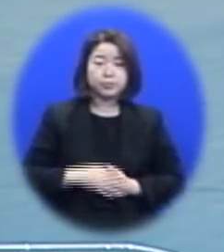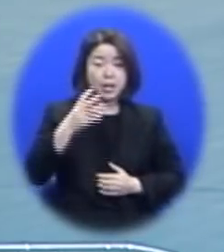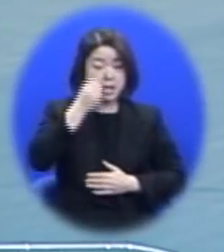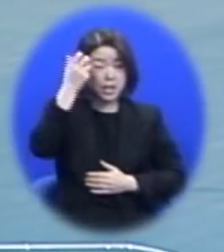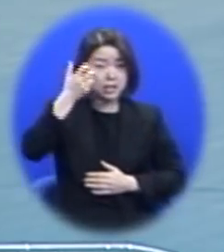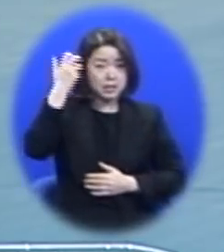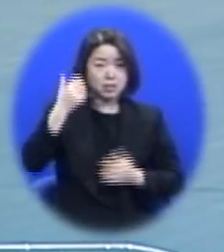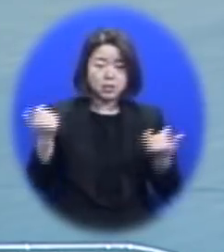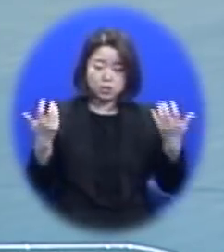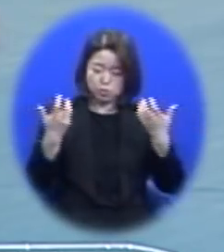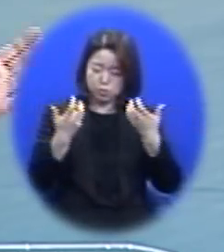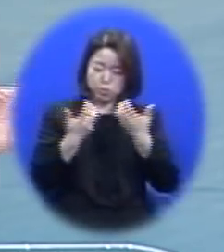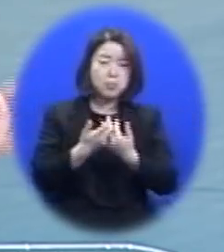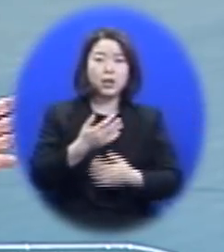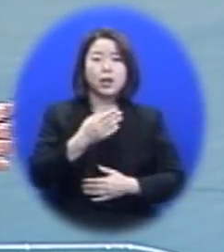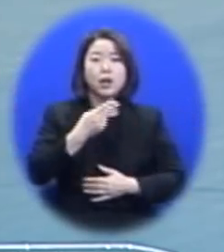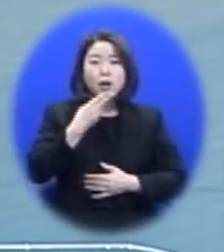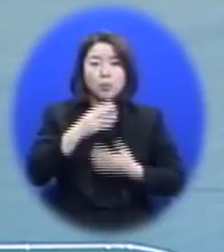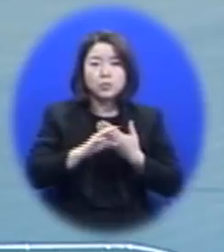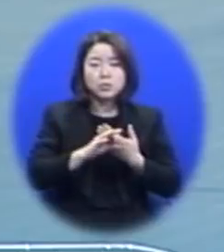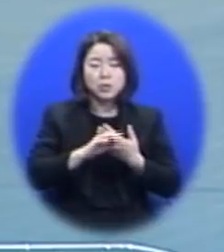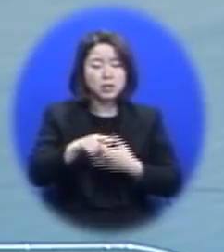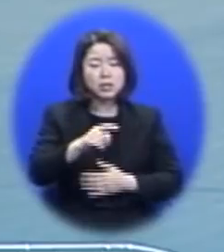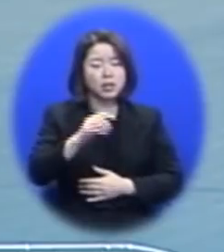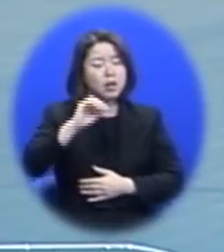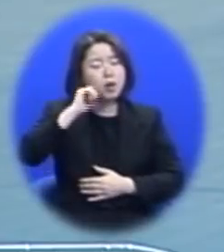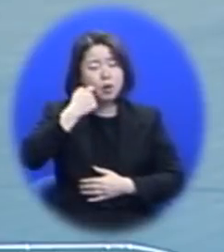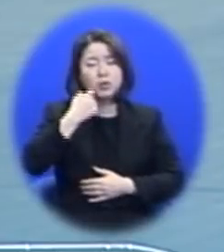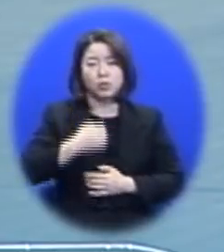성령의 충만함이 없이는 있을 수가 없는 일이에요.